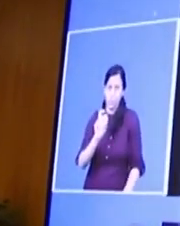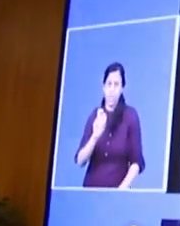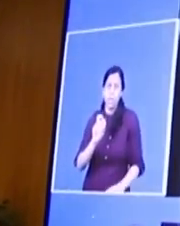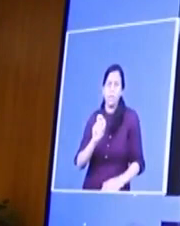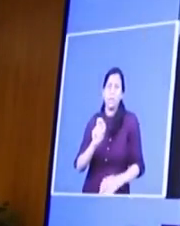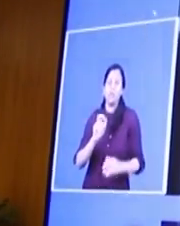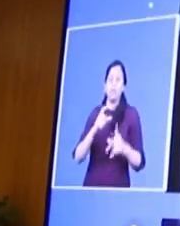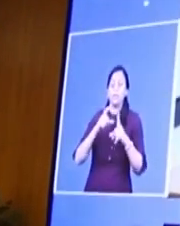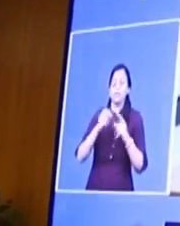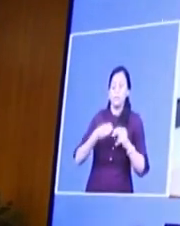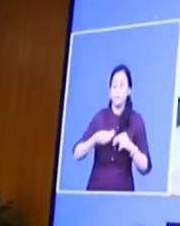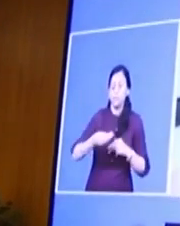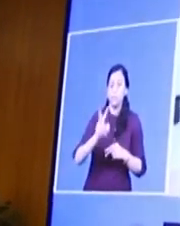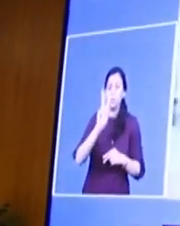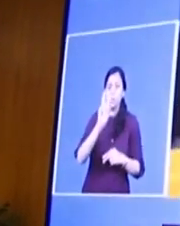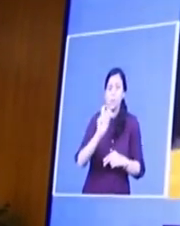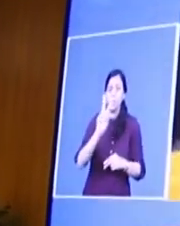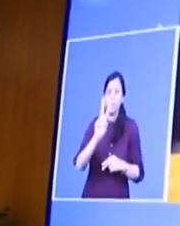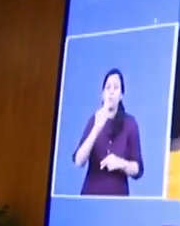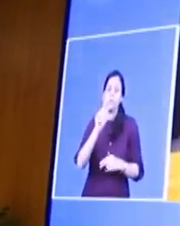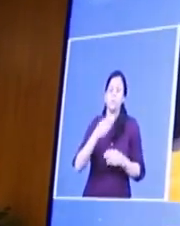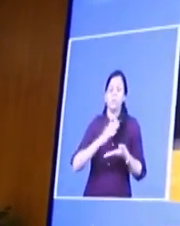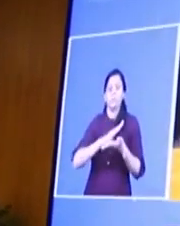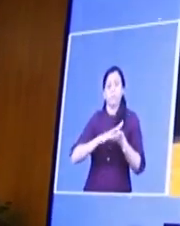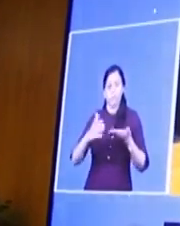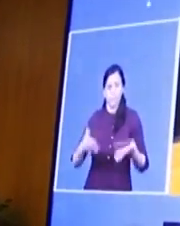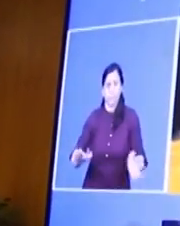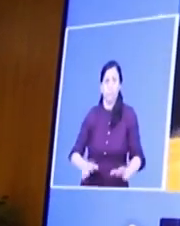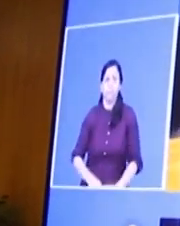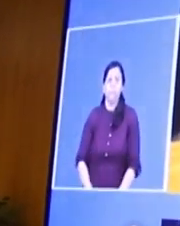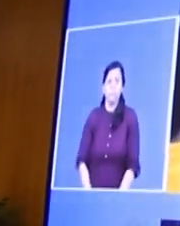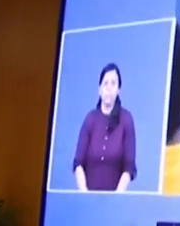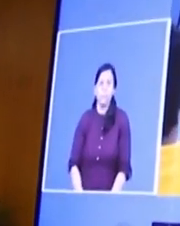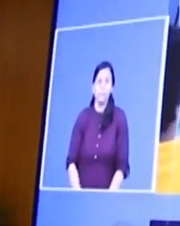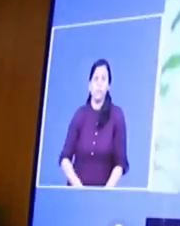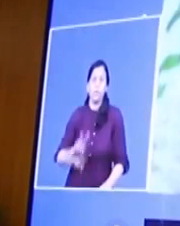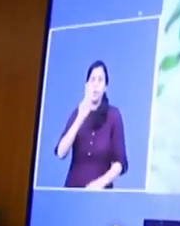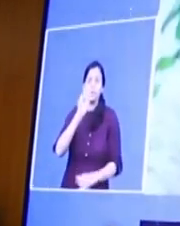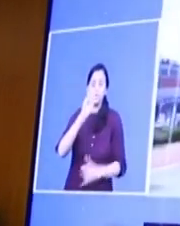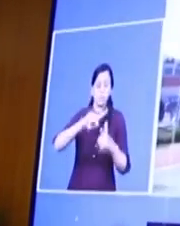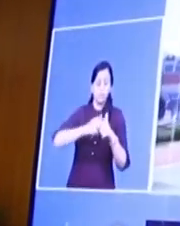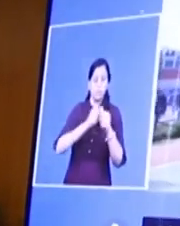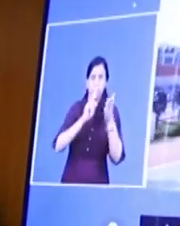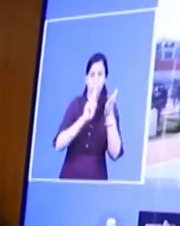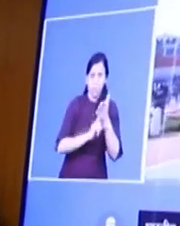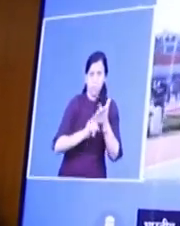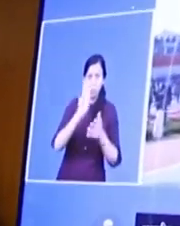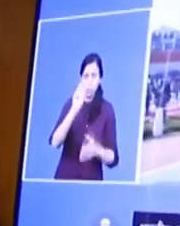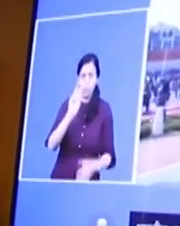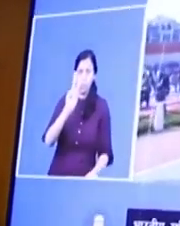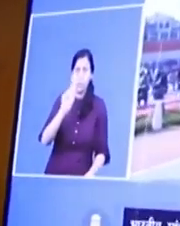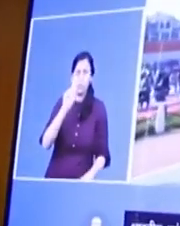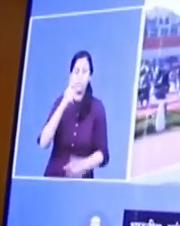विद्यार्थियों का प्रथम बैच दिसंबर 2021 में उत्तीर्ण होगा। भारतीय सांकेतिक भाषा अनुसंधान एवं प्रशिक्षण